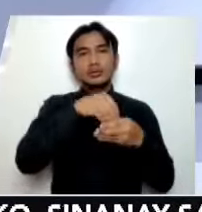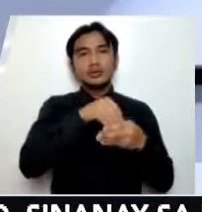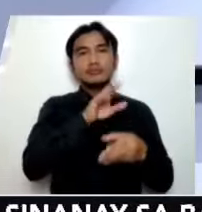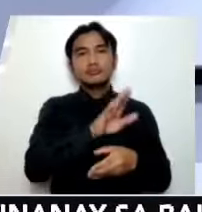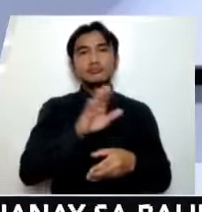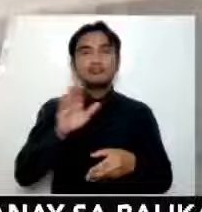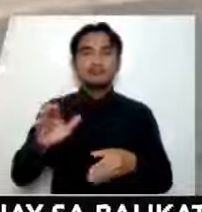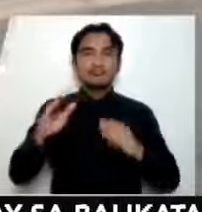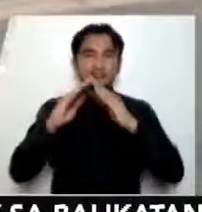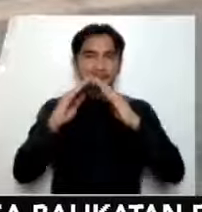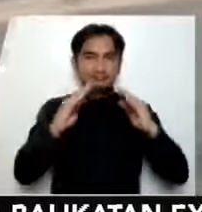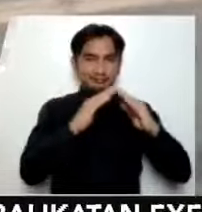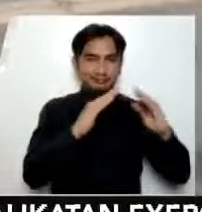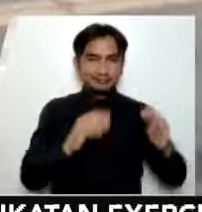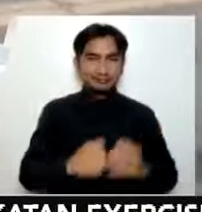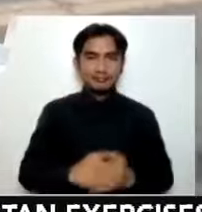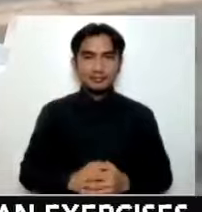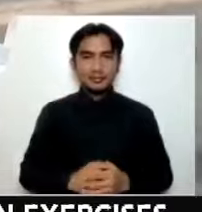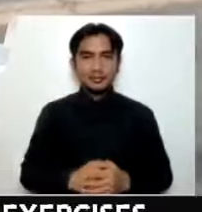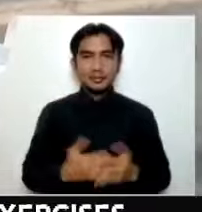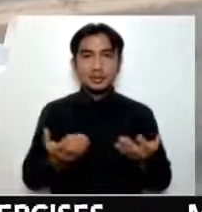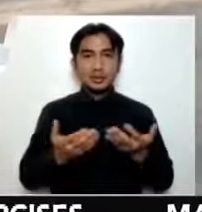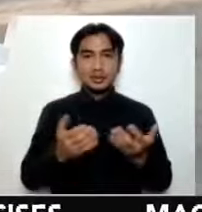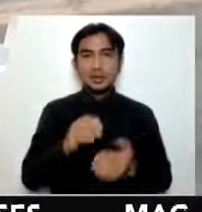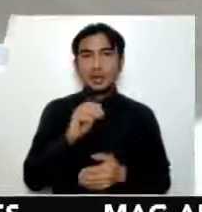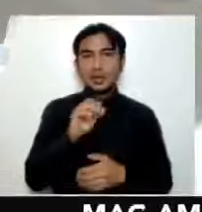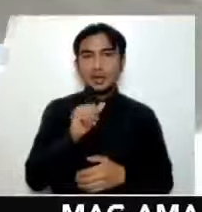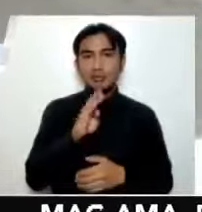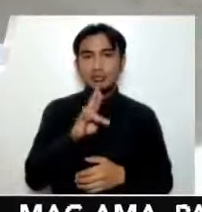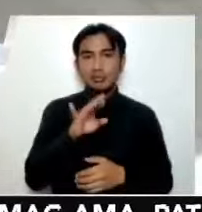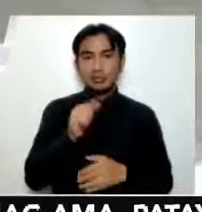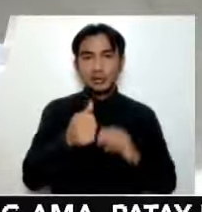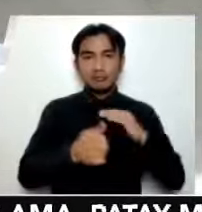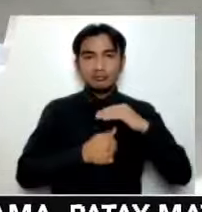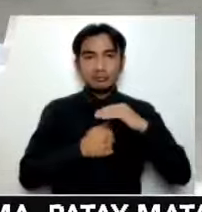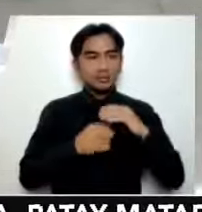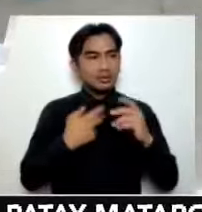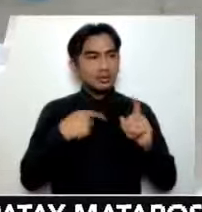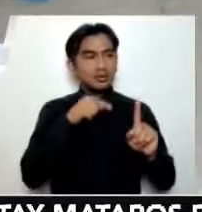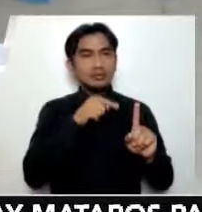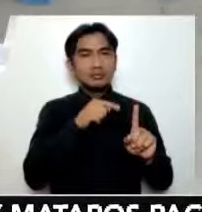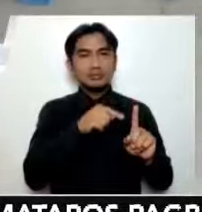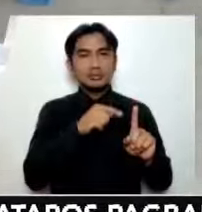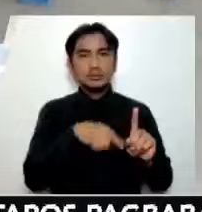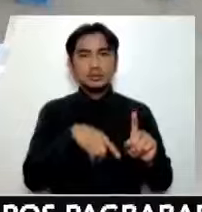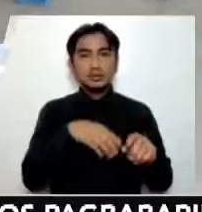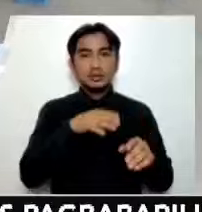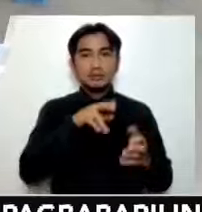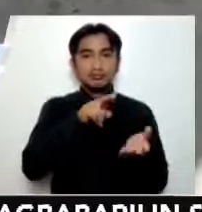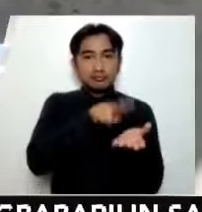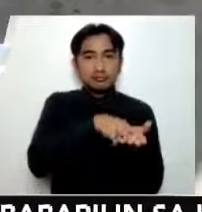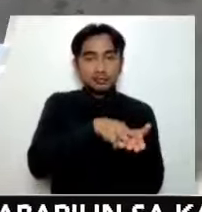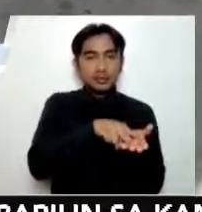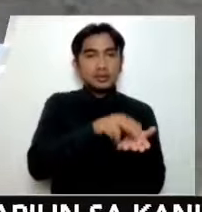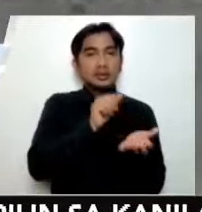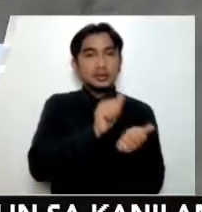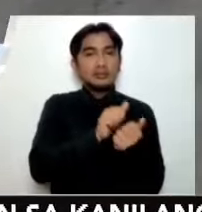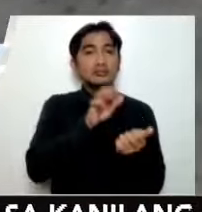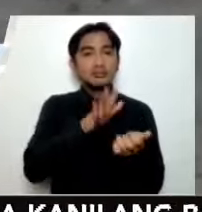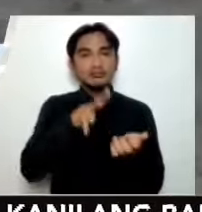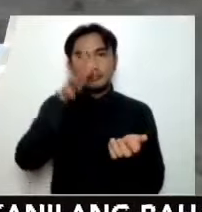bahay sa Dolores Abra nakahiga sa folding bed ang apat na taong gulang na batang babae at kanyang ama ng